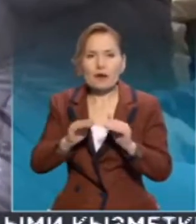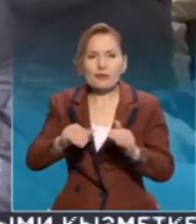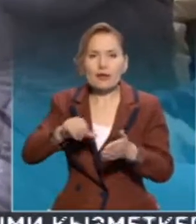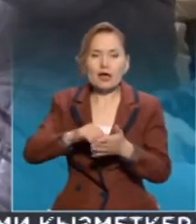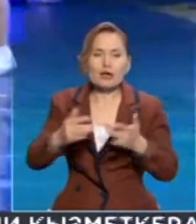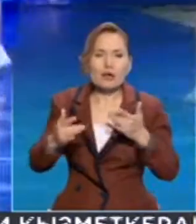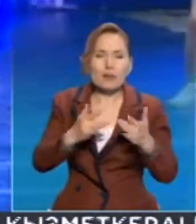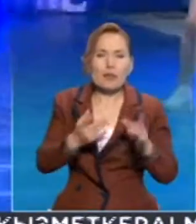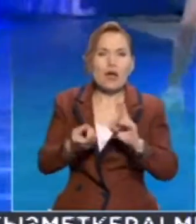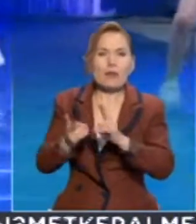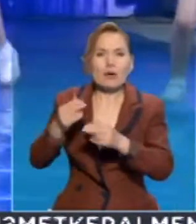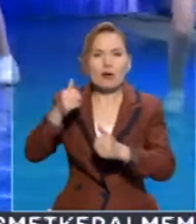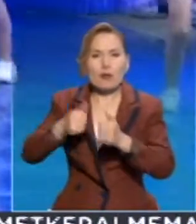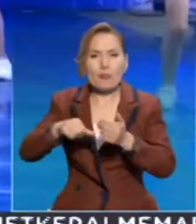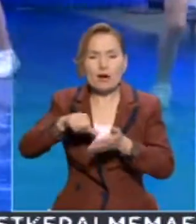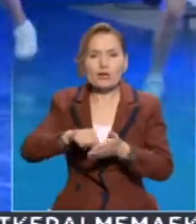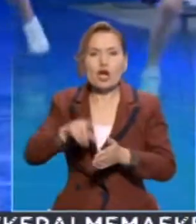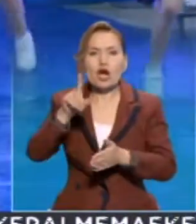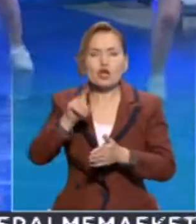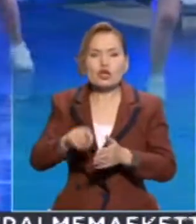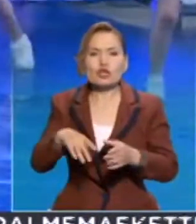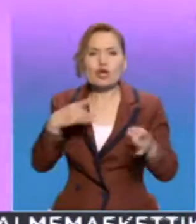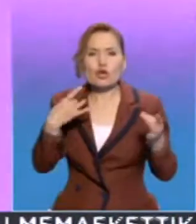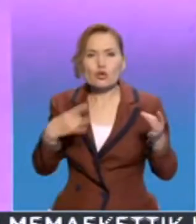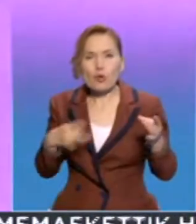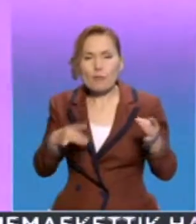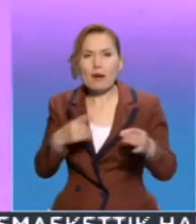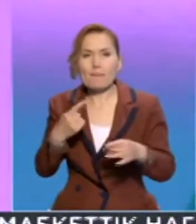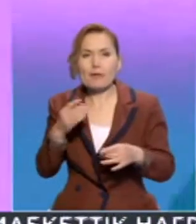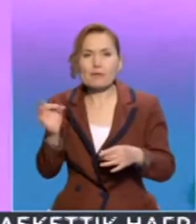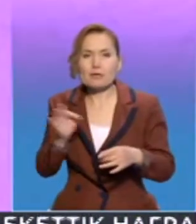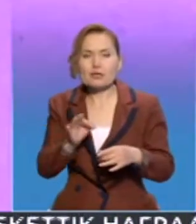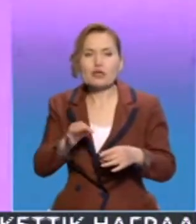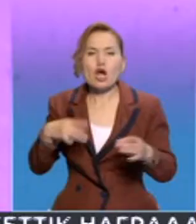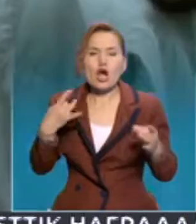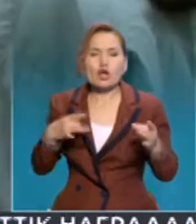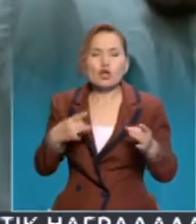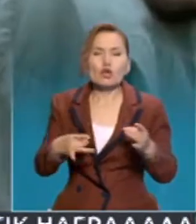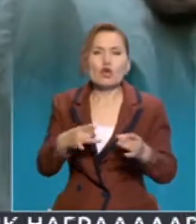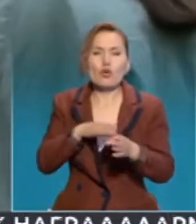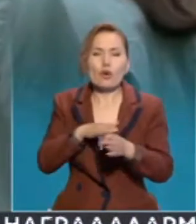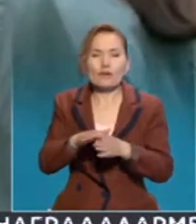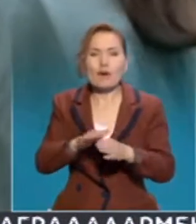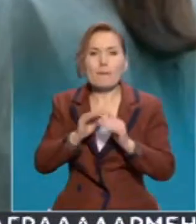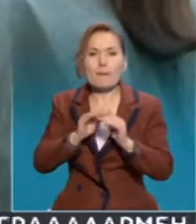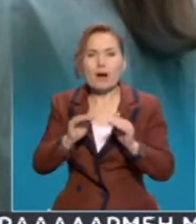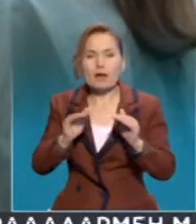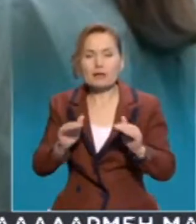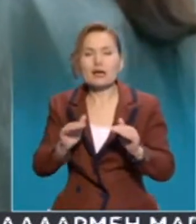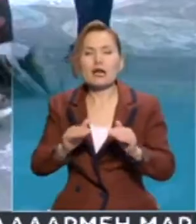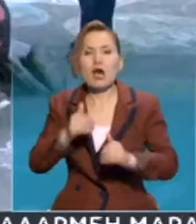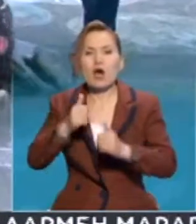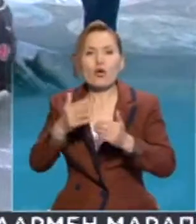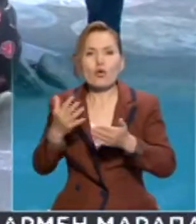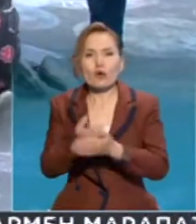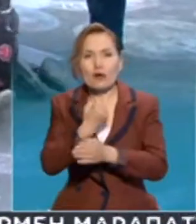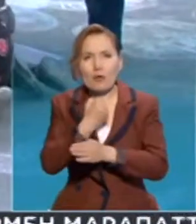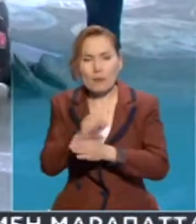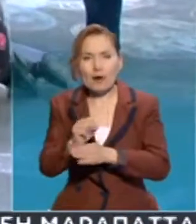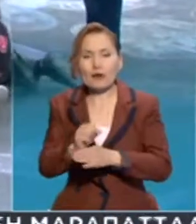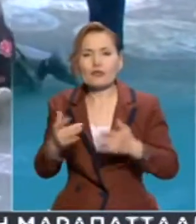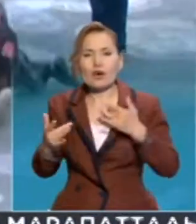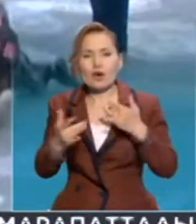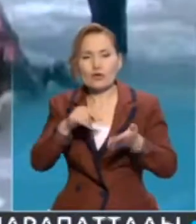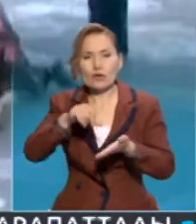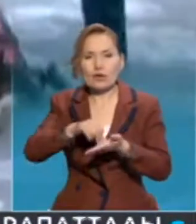түрлі байқауларға қатысты. 100 домбырашы бір мезетте күй ойнап, Қазақстан даусы балалар жобасының қатысушылары әннен шашу шашты. Сонымен